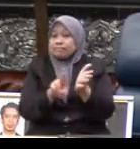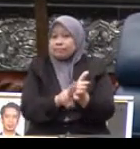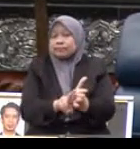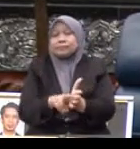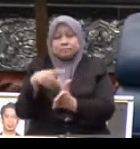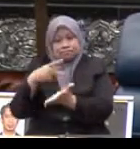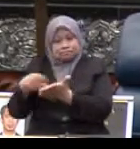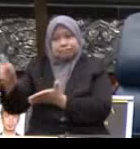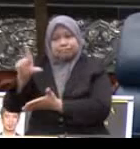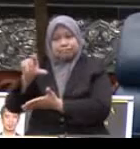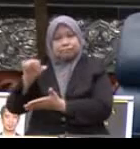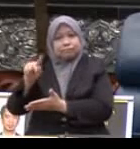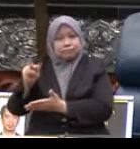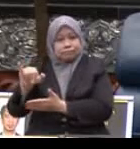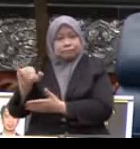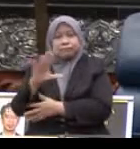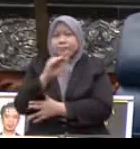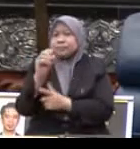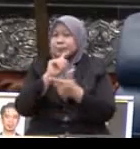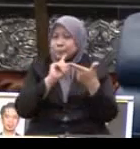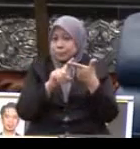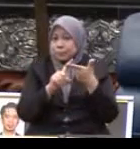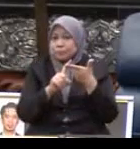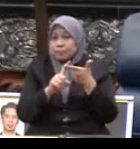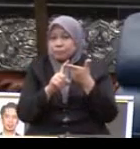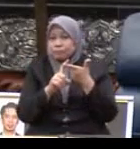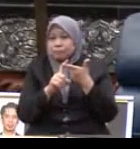lebih yang kedua